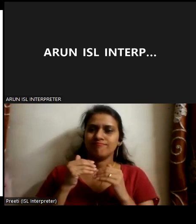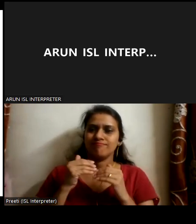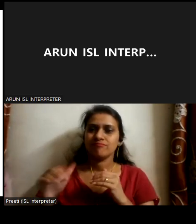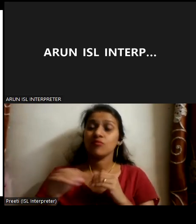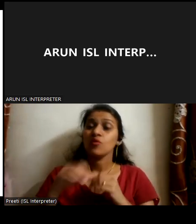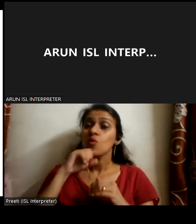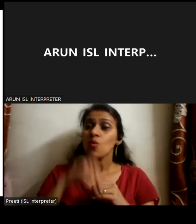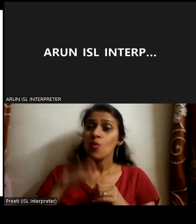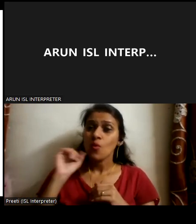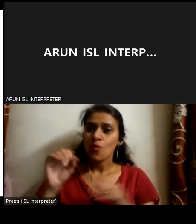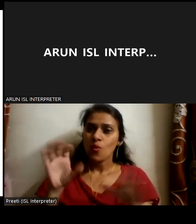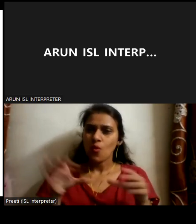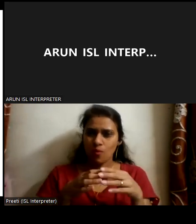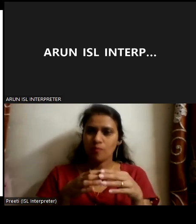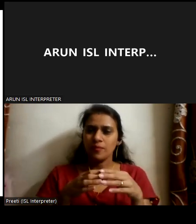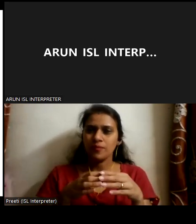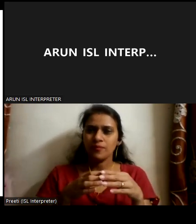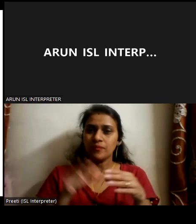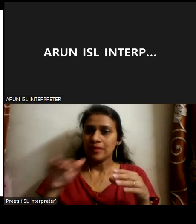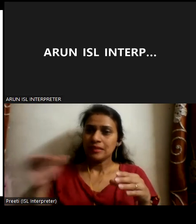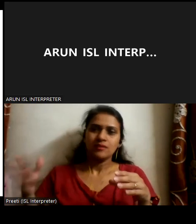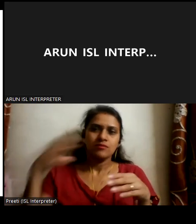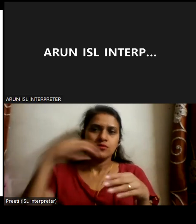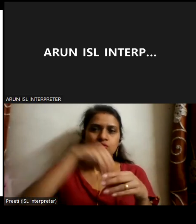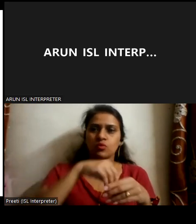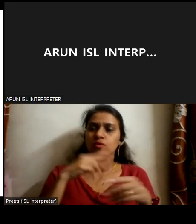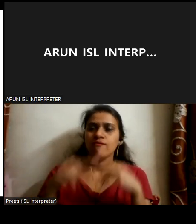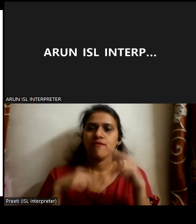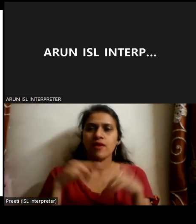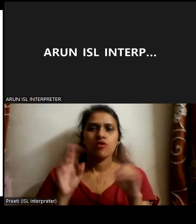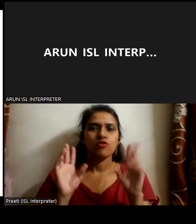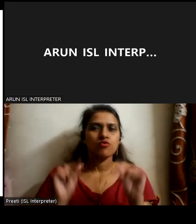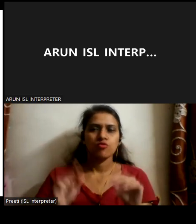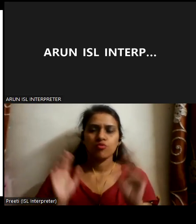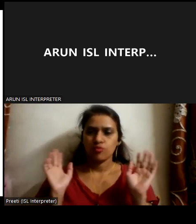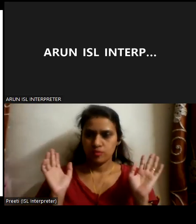their own community do not work in those factories. Instead,